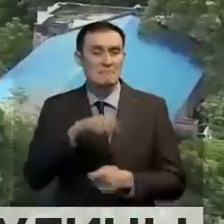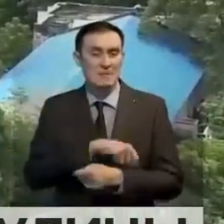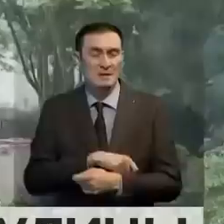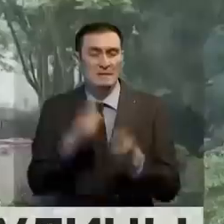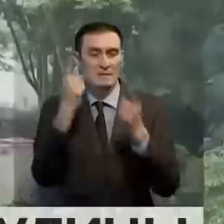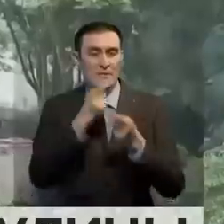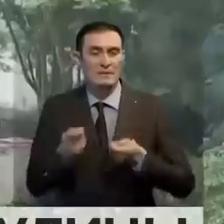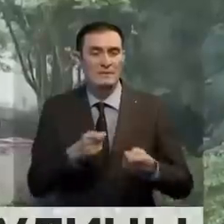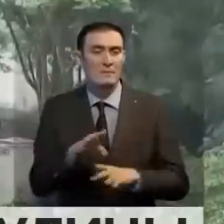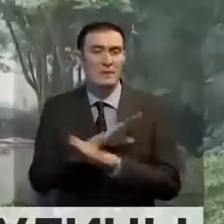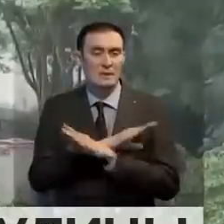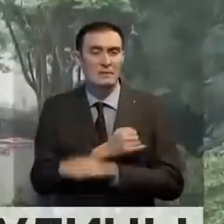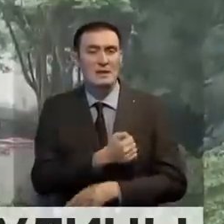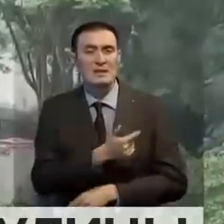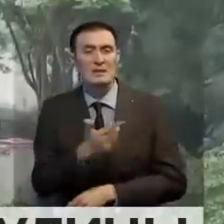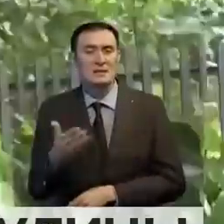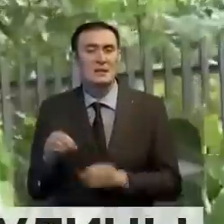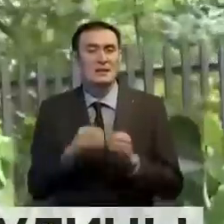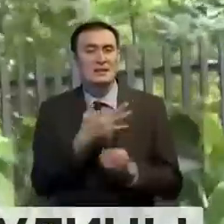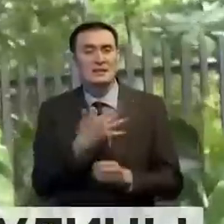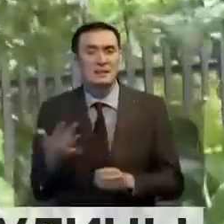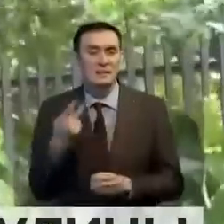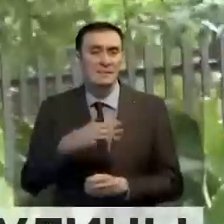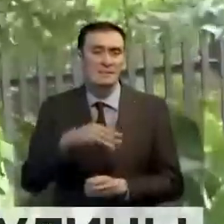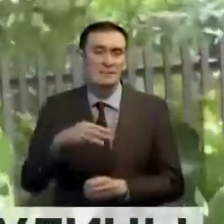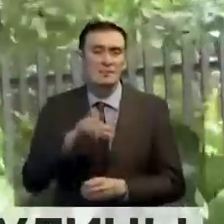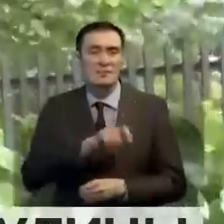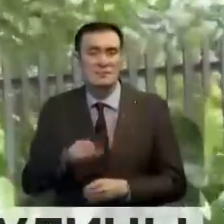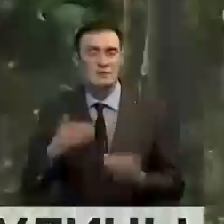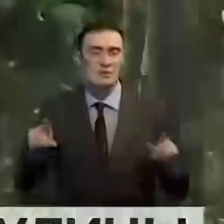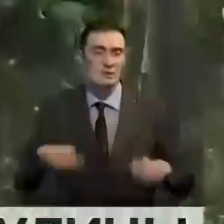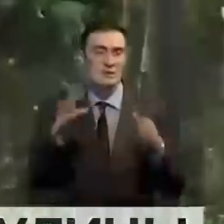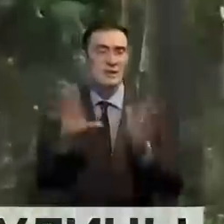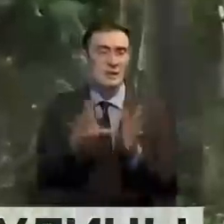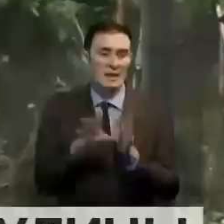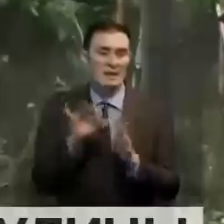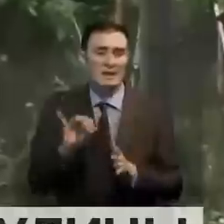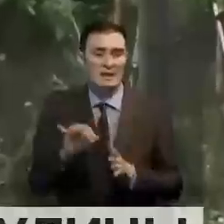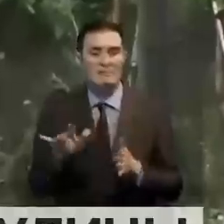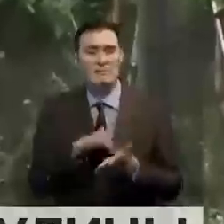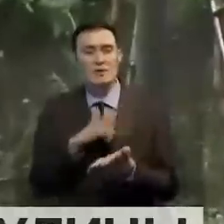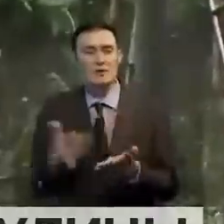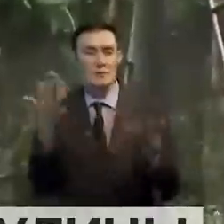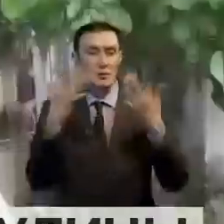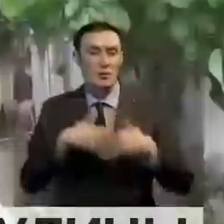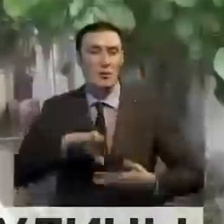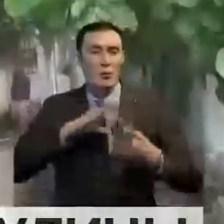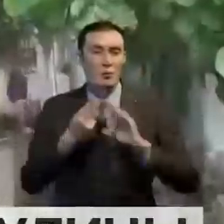данным властей, погибло несколько десятков человек. Сейчас в регионе восстанавливают электроснабжение и подсчитывают убытки.